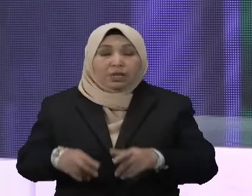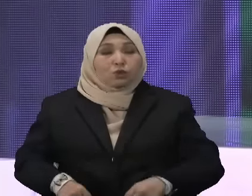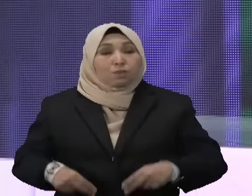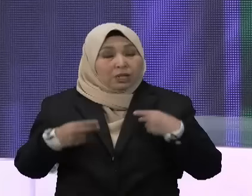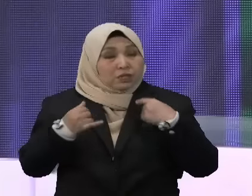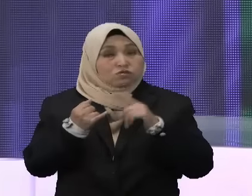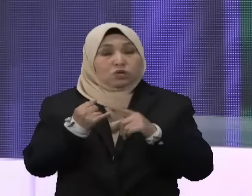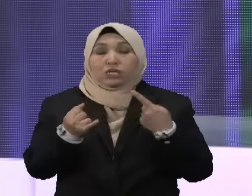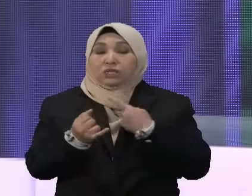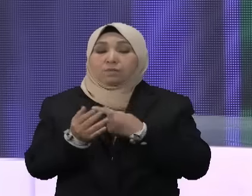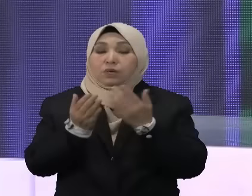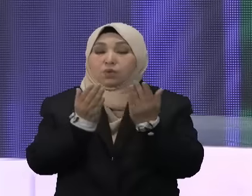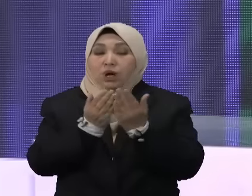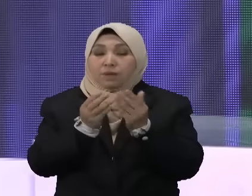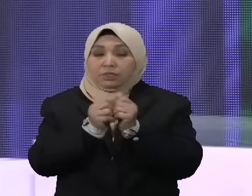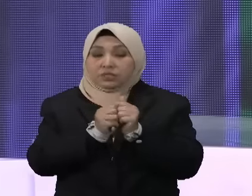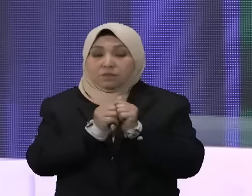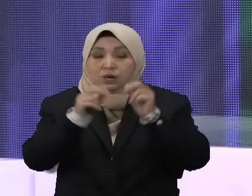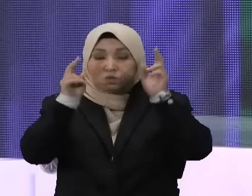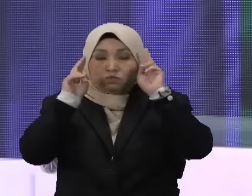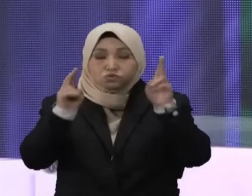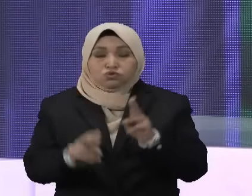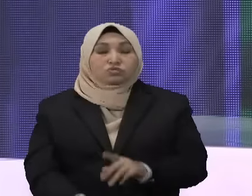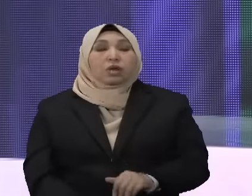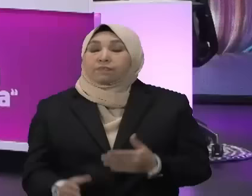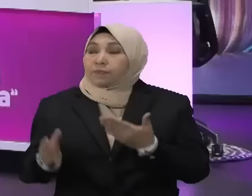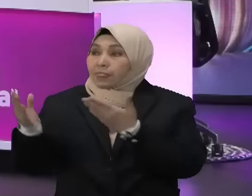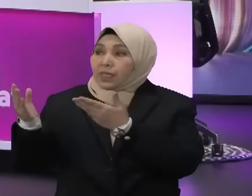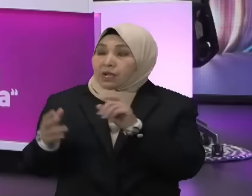ini kita berdoa bersama Al-Fadhil Ustaz Aizan.